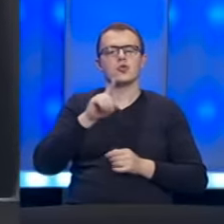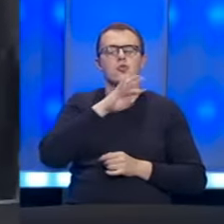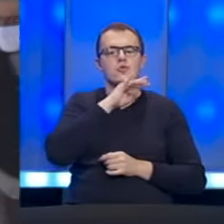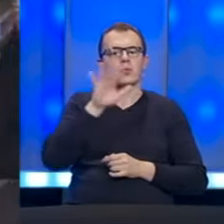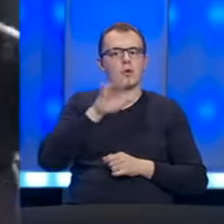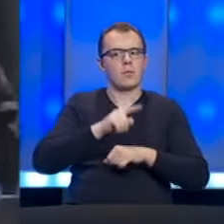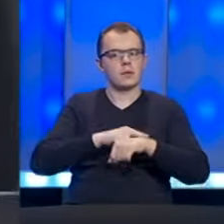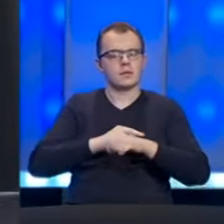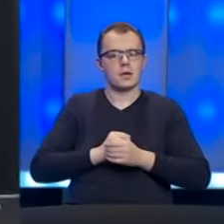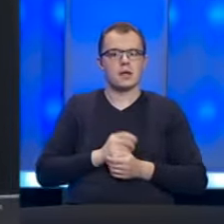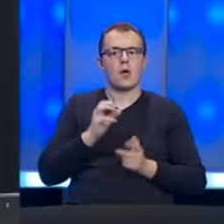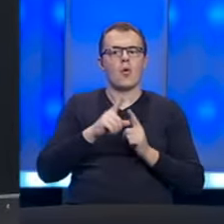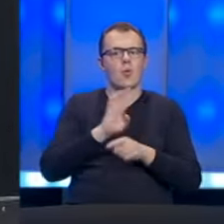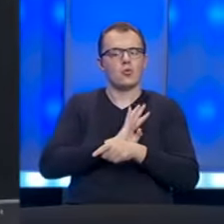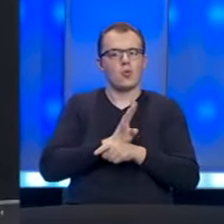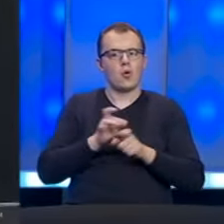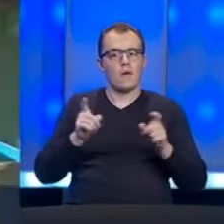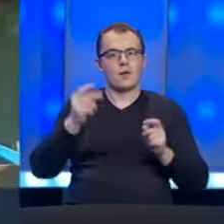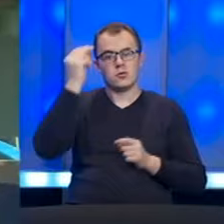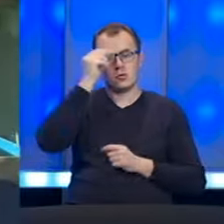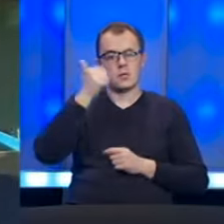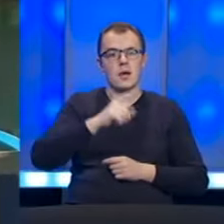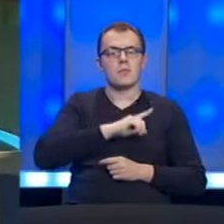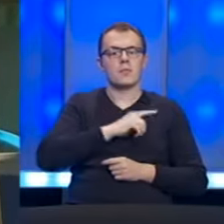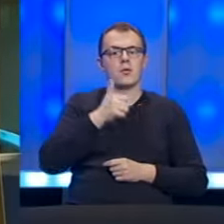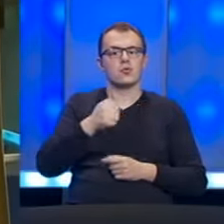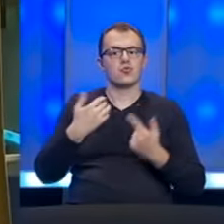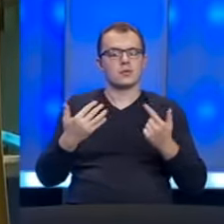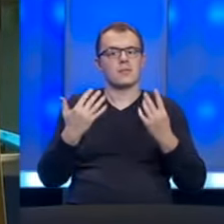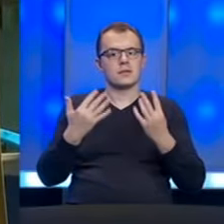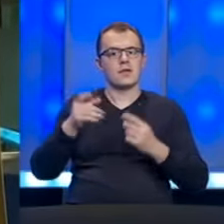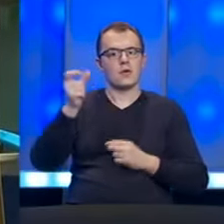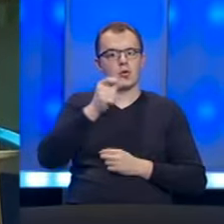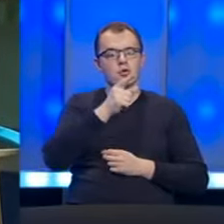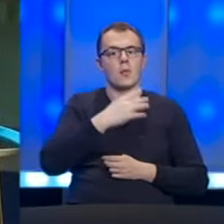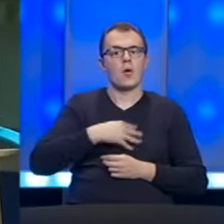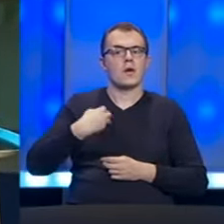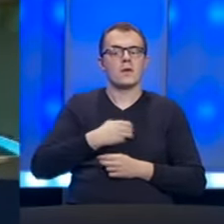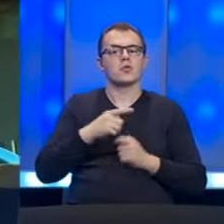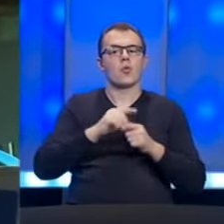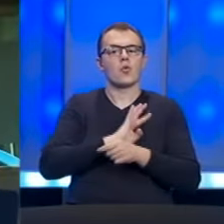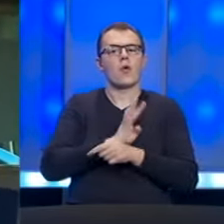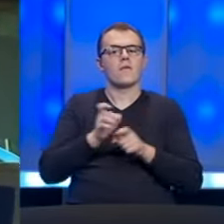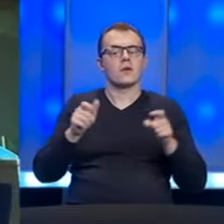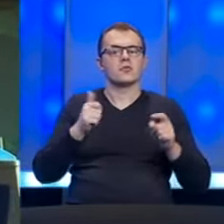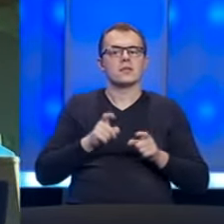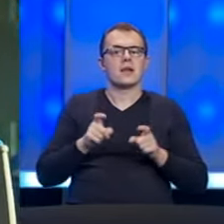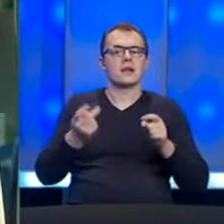5 sati. Od COVID-19 u Srbiji je preminulo 179 osoba. U Hrvatskoj je koronavirusom